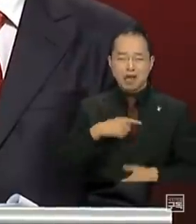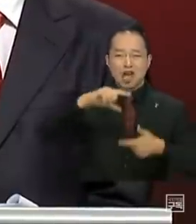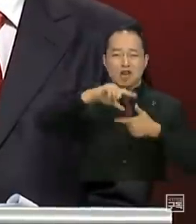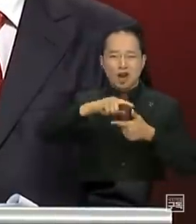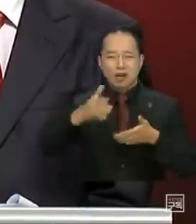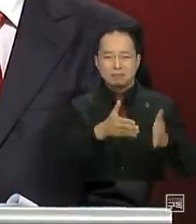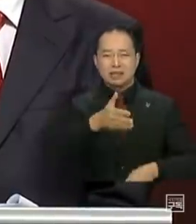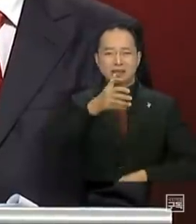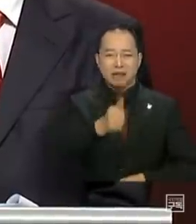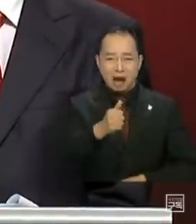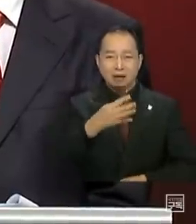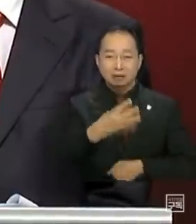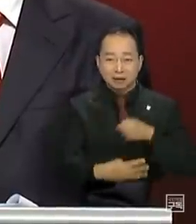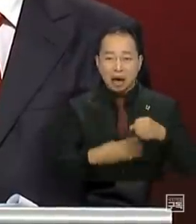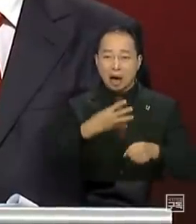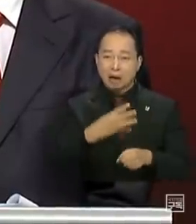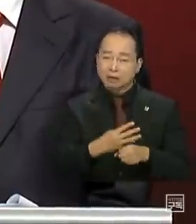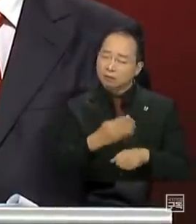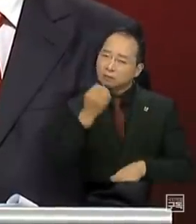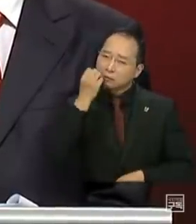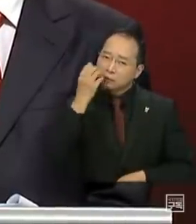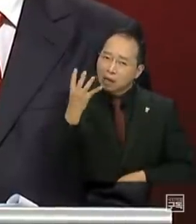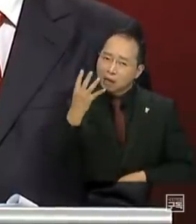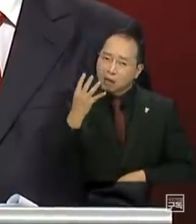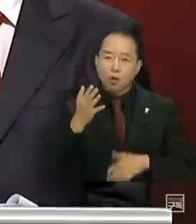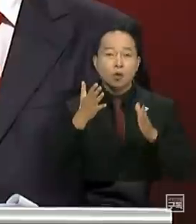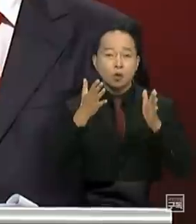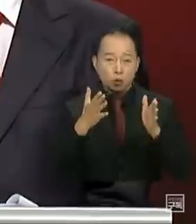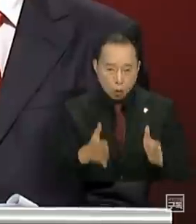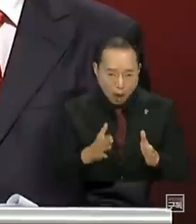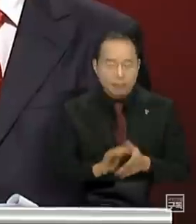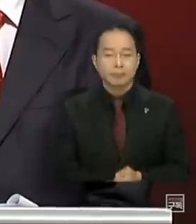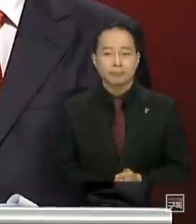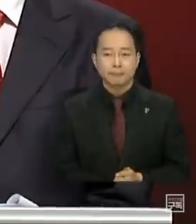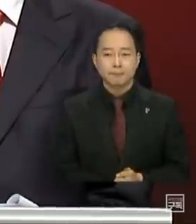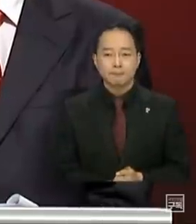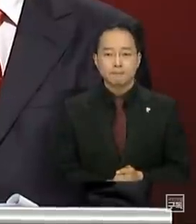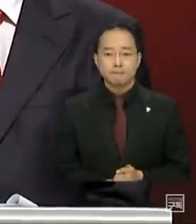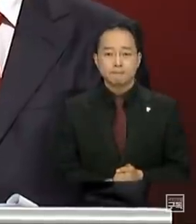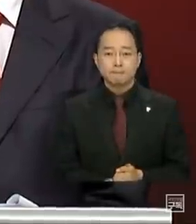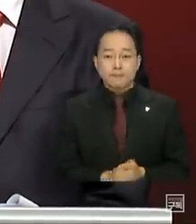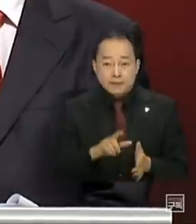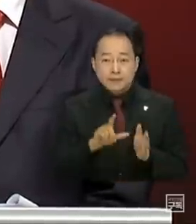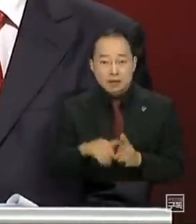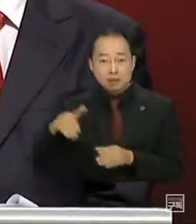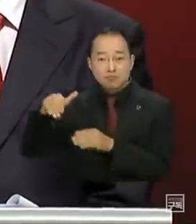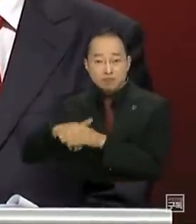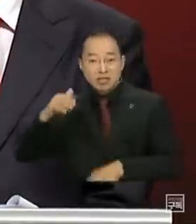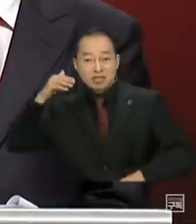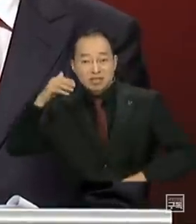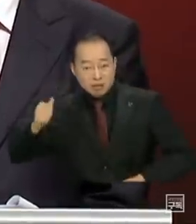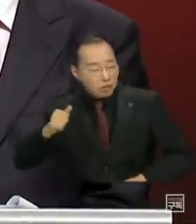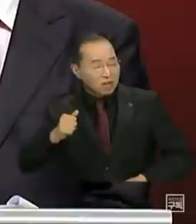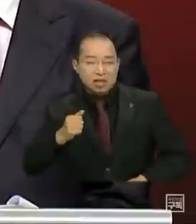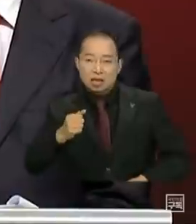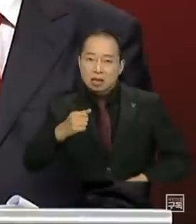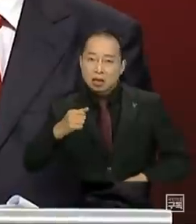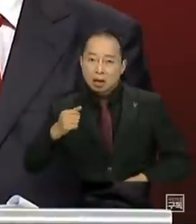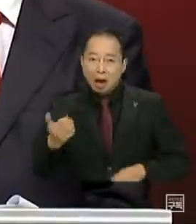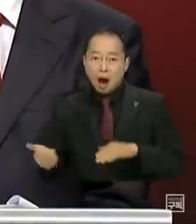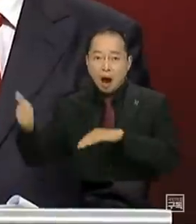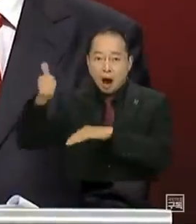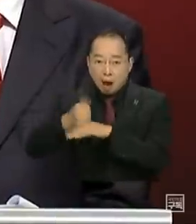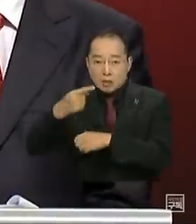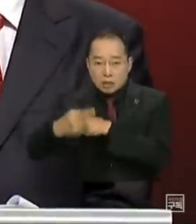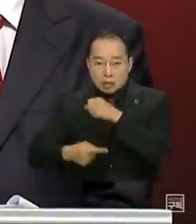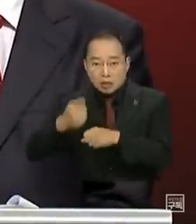했던 4년 한 4개월 동안에 있었던 일을 문재인 정권 들어와서 1년 6개월까지